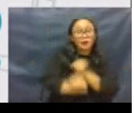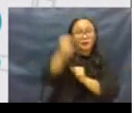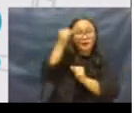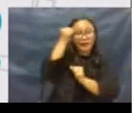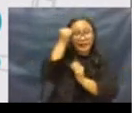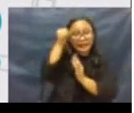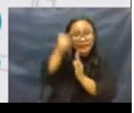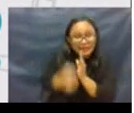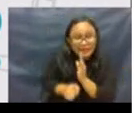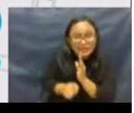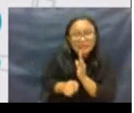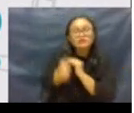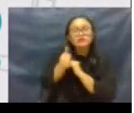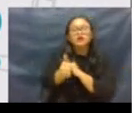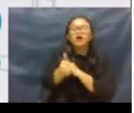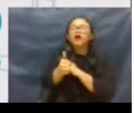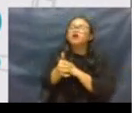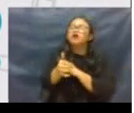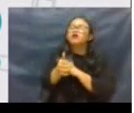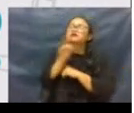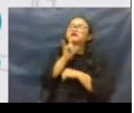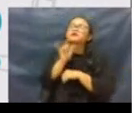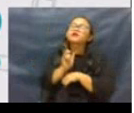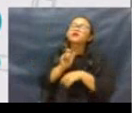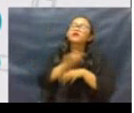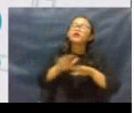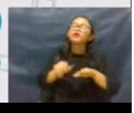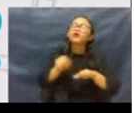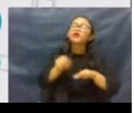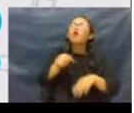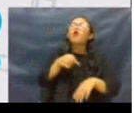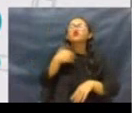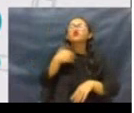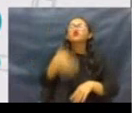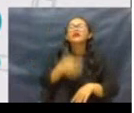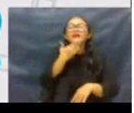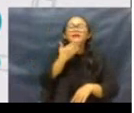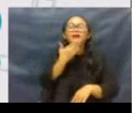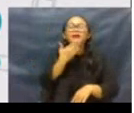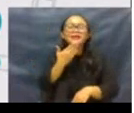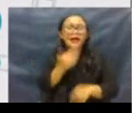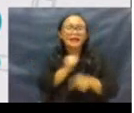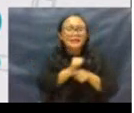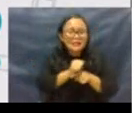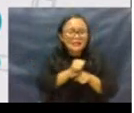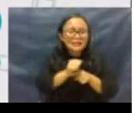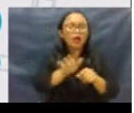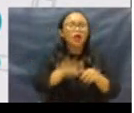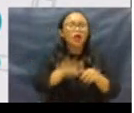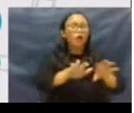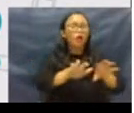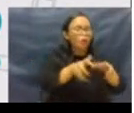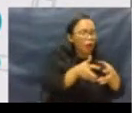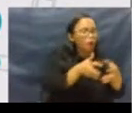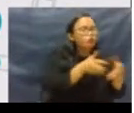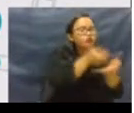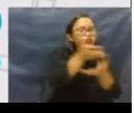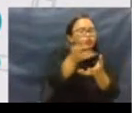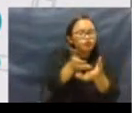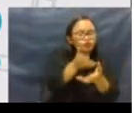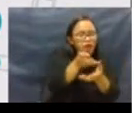Berpikir kritis itu bisa jadi kegiatan yang sifatnya spontan. Ada diskusi kelompok, Bapak dan Ibu memberikan sebuah